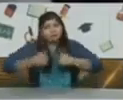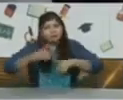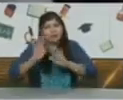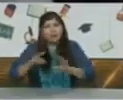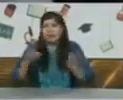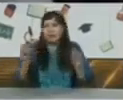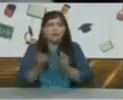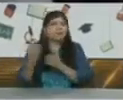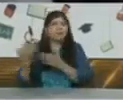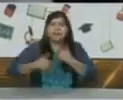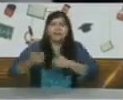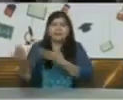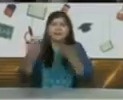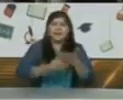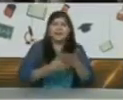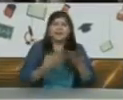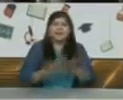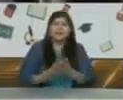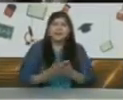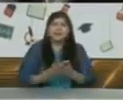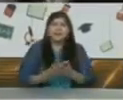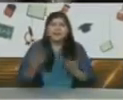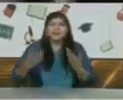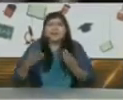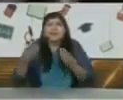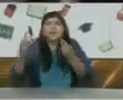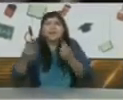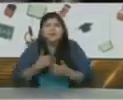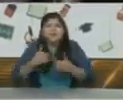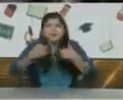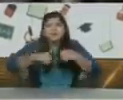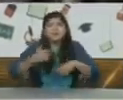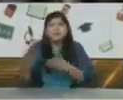अचानक तो नहीं आया है। और जो अचानक नहीं आया है,